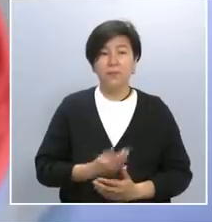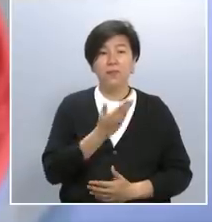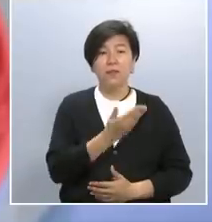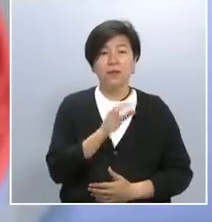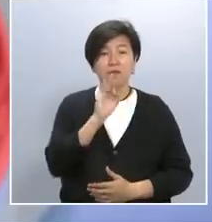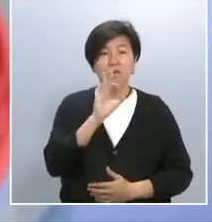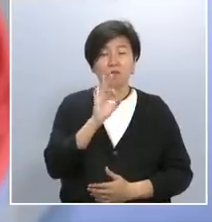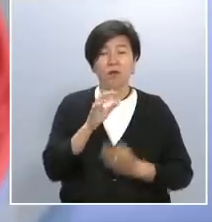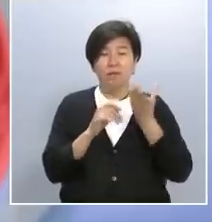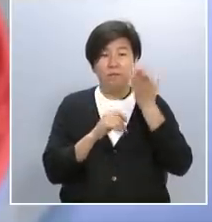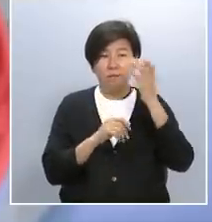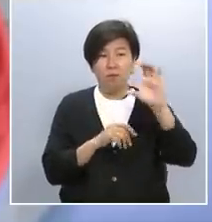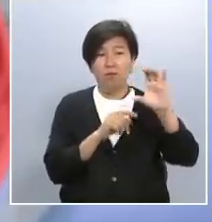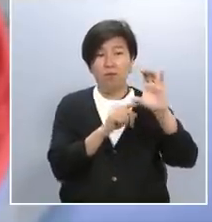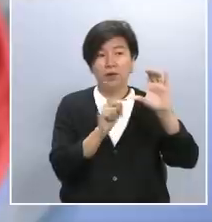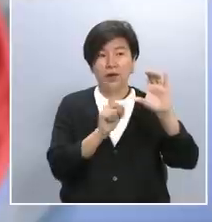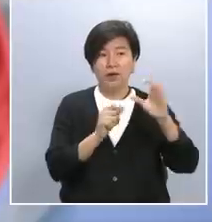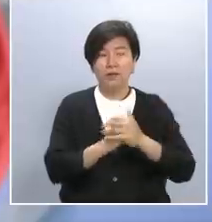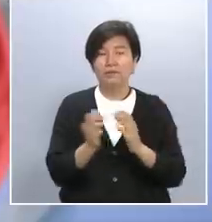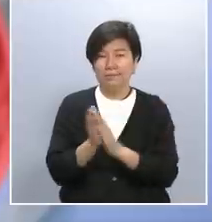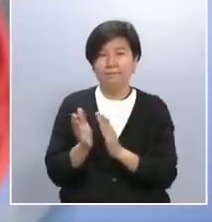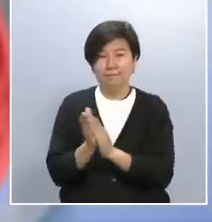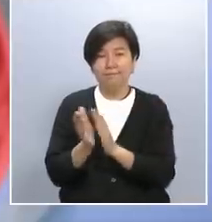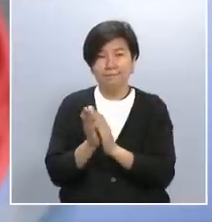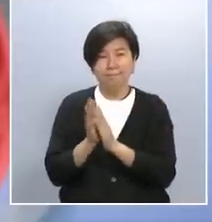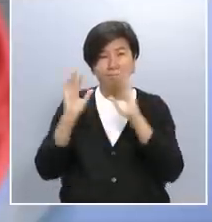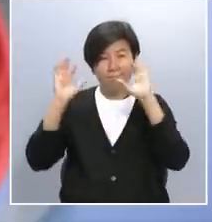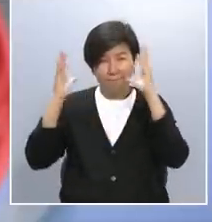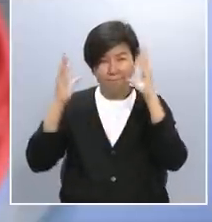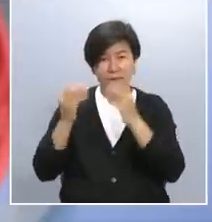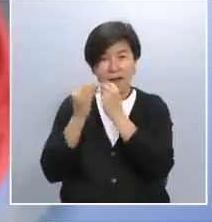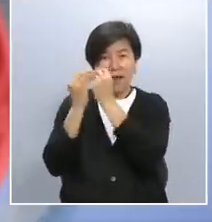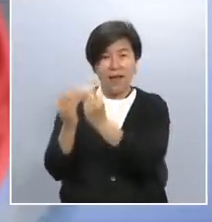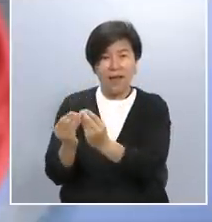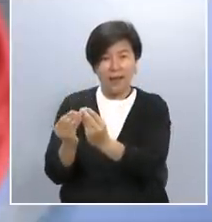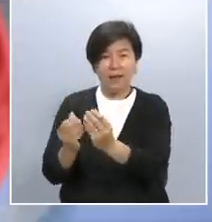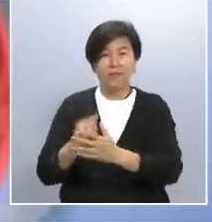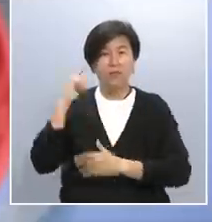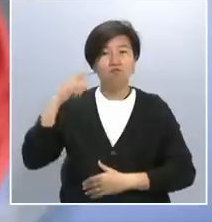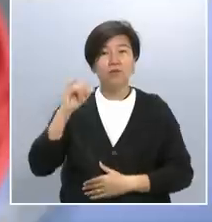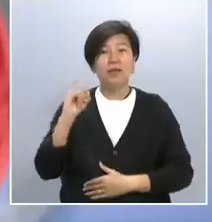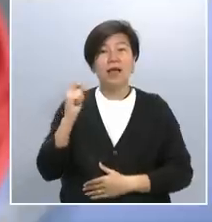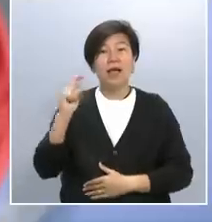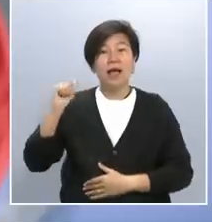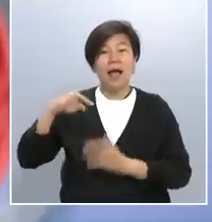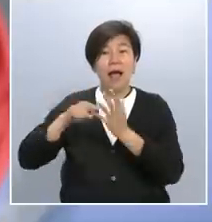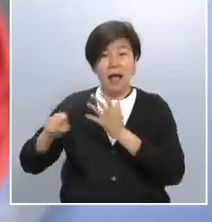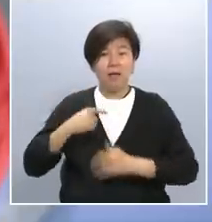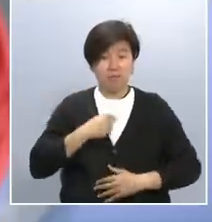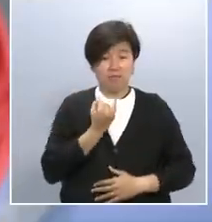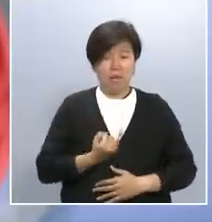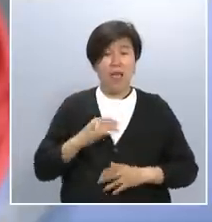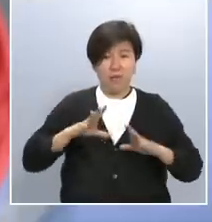โพสต์ Facebookนะครับว่าก็คือแสดงความยินดีกับทางคุณไอซ์นะครับก็คือยอมรับว่าเออถ้าแพ้ก็คือแพ้